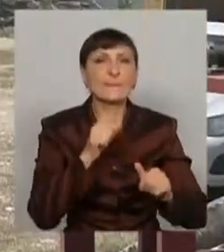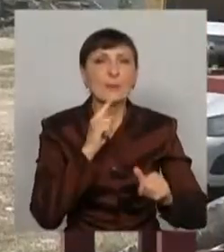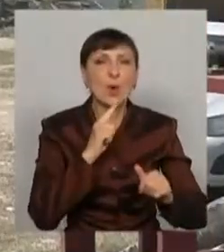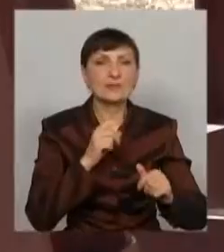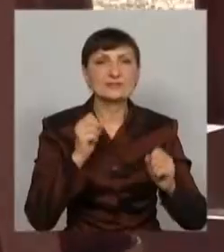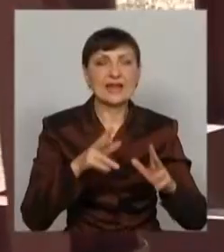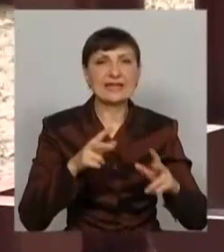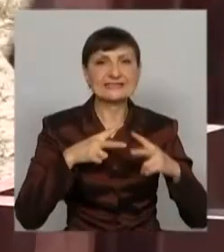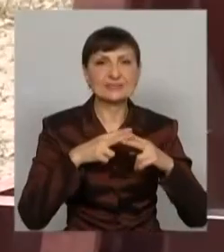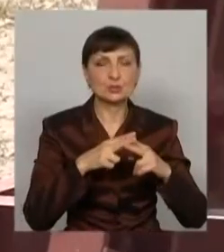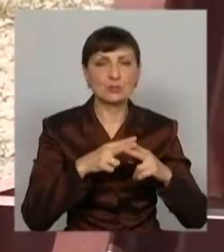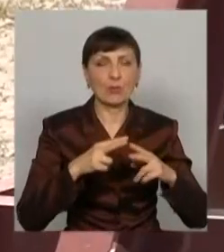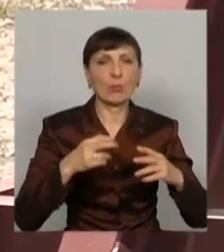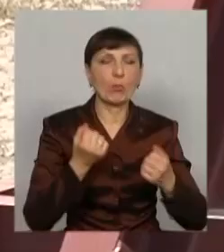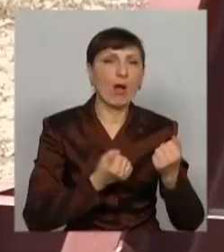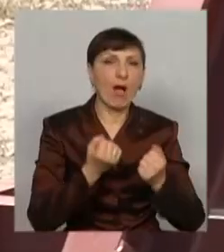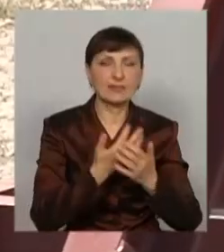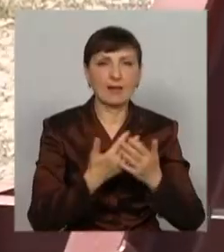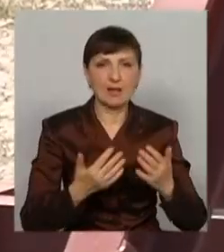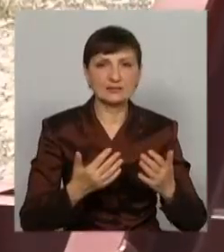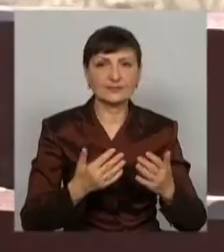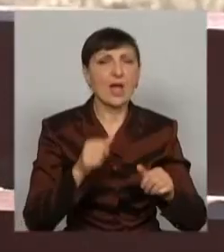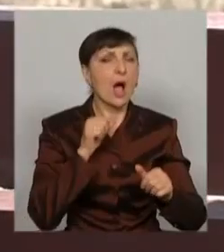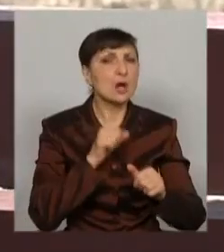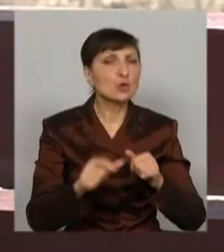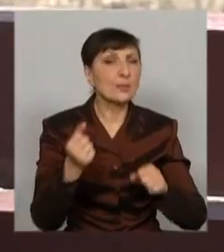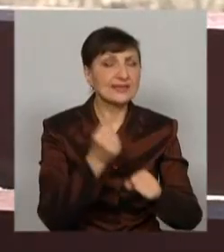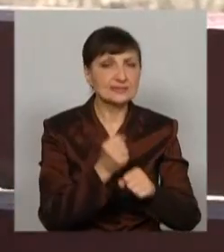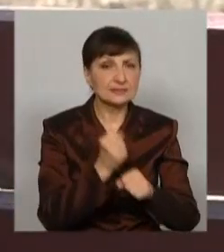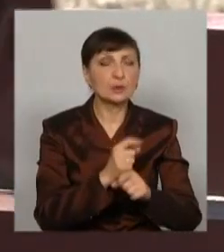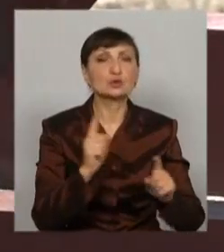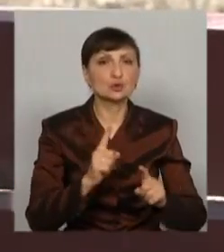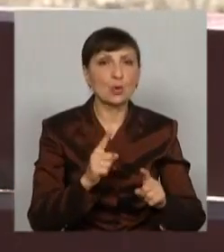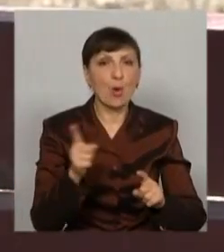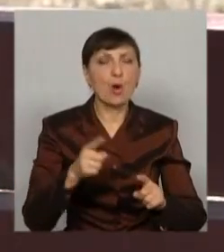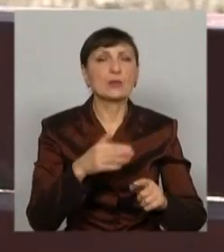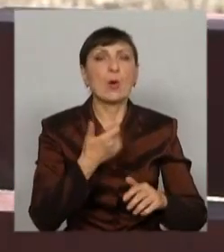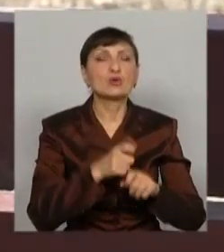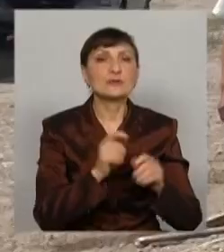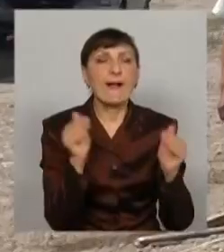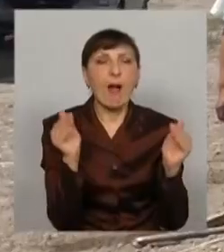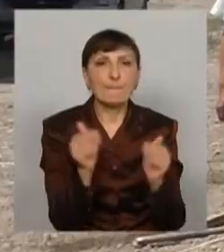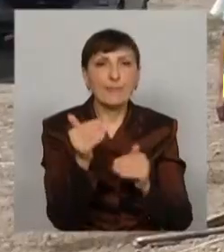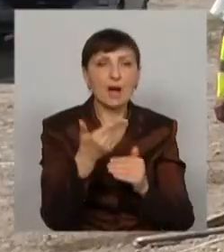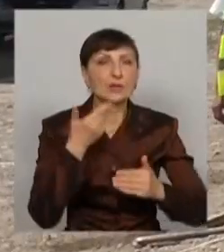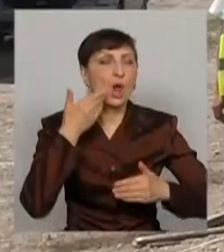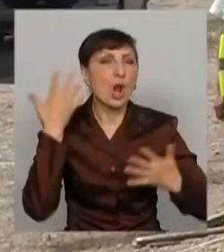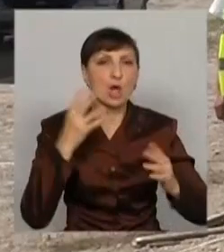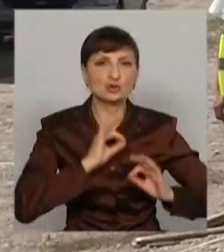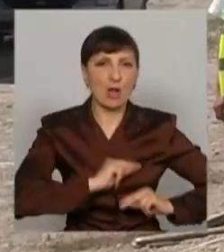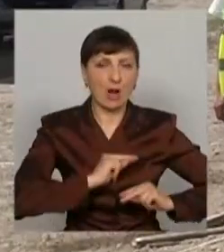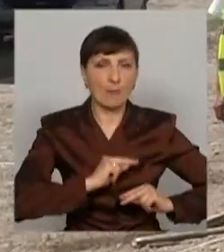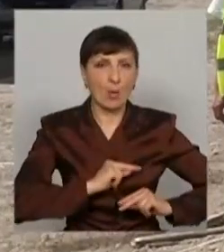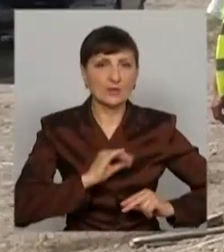базе Института механики и машиноведения. Особенность изобретения в том, что он намного компактнее, легче в эксплуатации